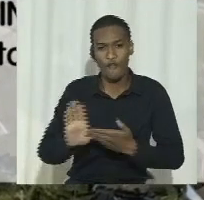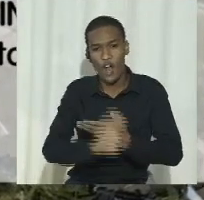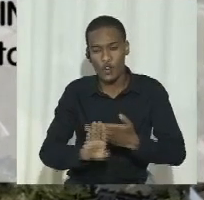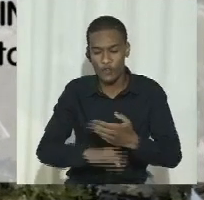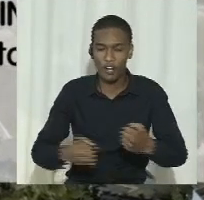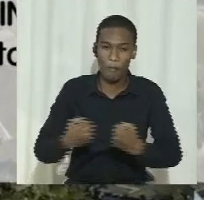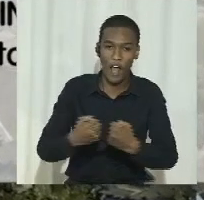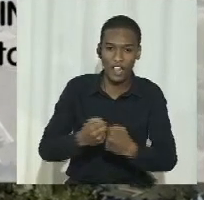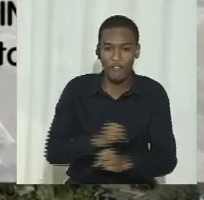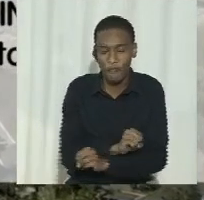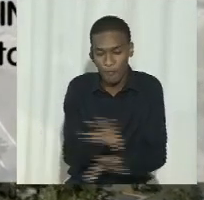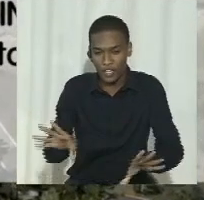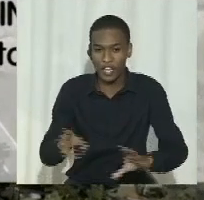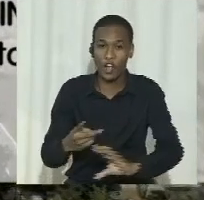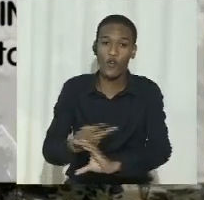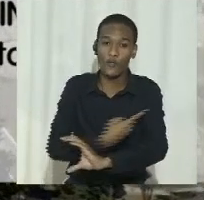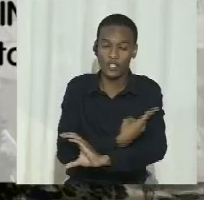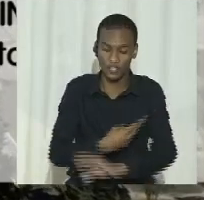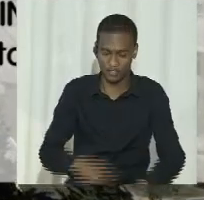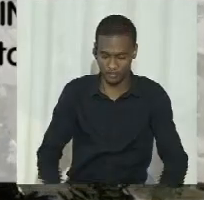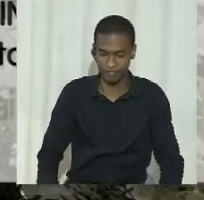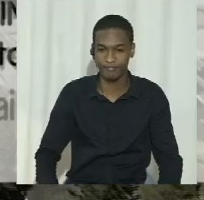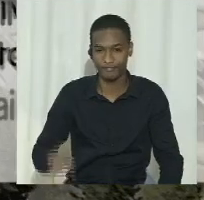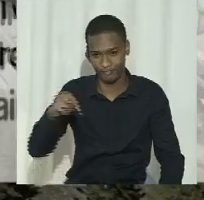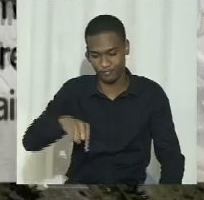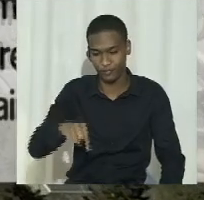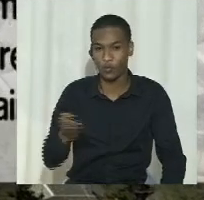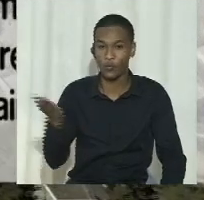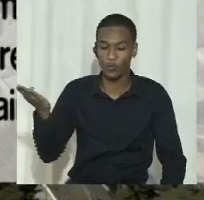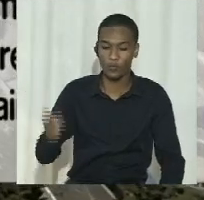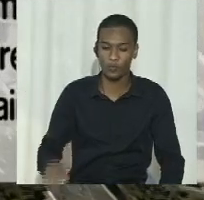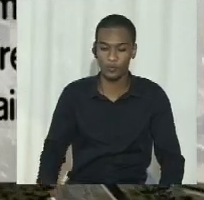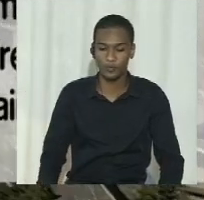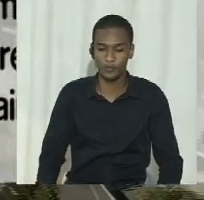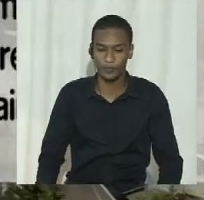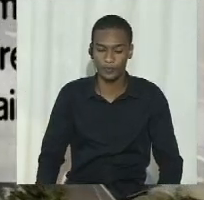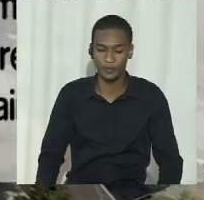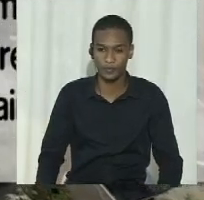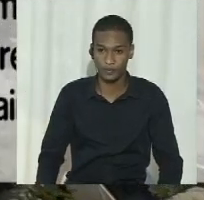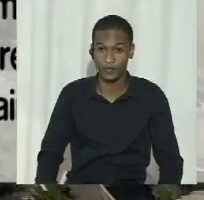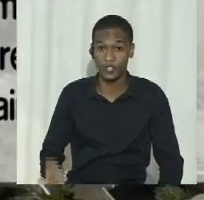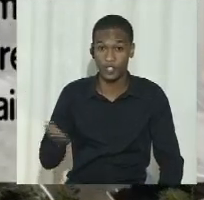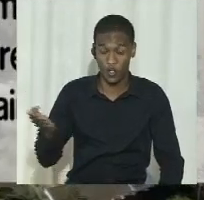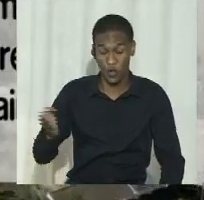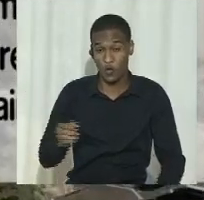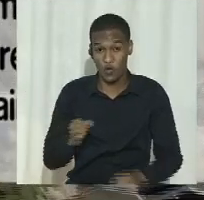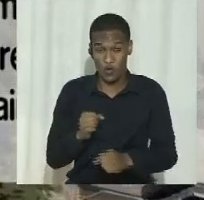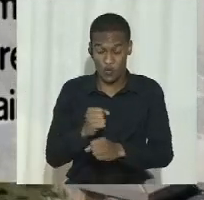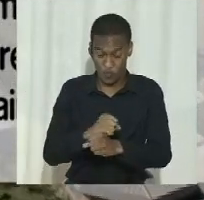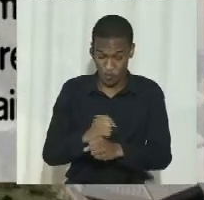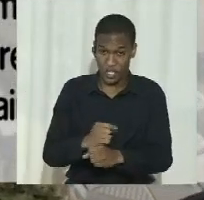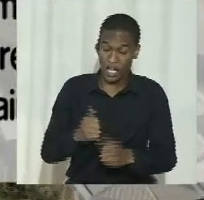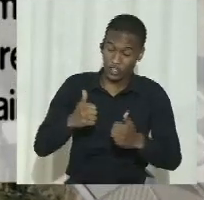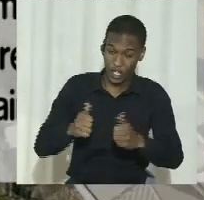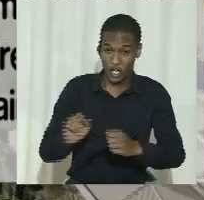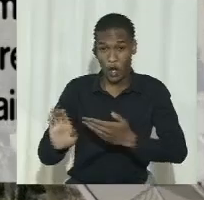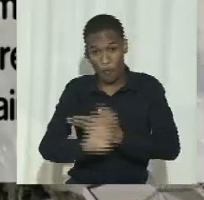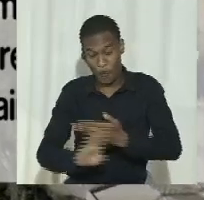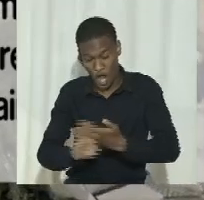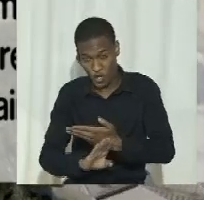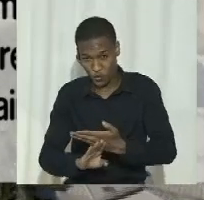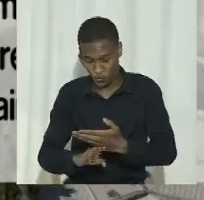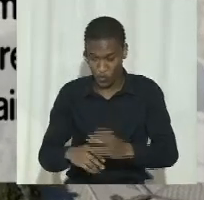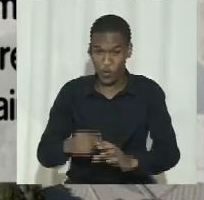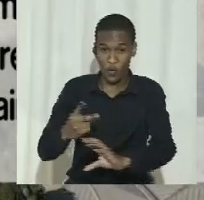amin'ny fianaky ny valan'aretina COVID-19 manaraka ireto mba tsy hahatafidiran'ireo variant COVID-19 hafa izay